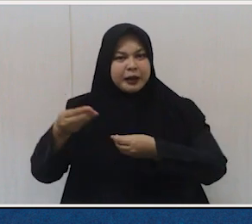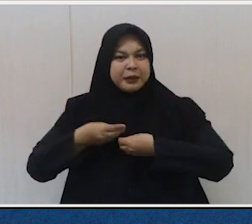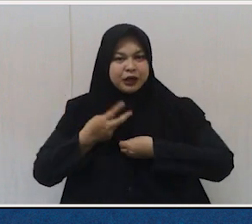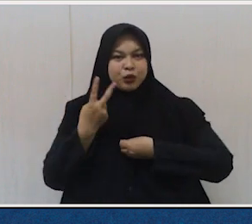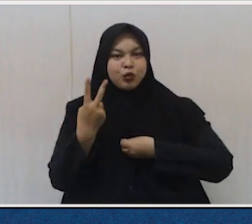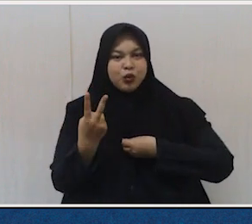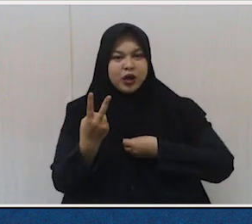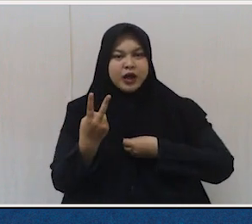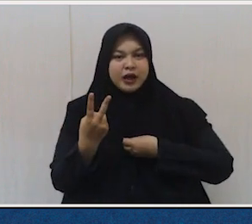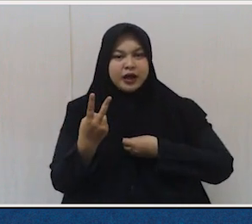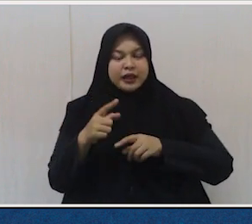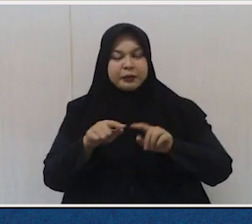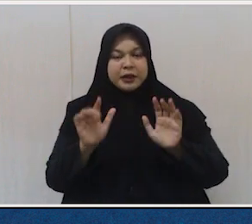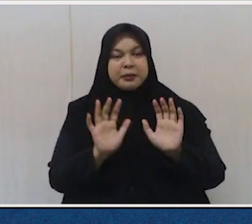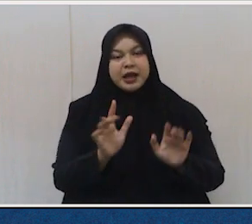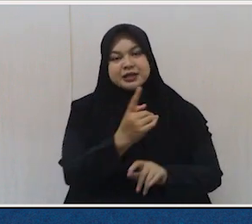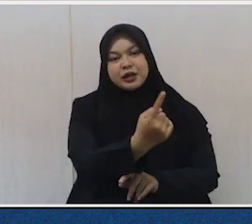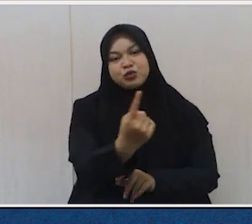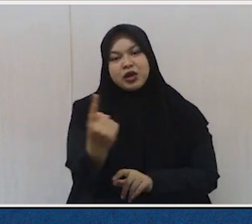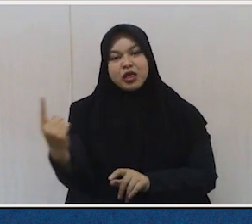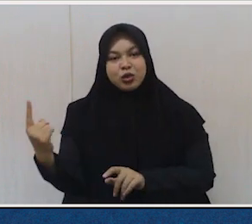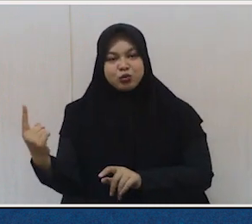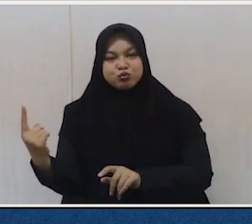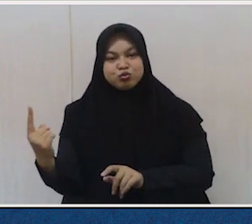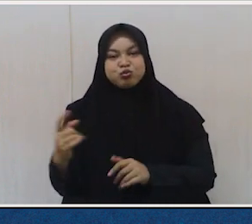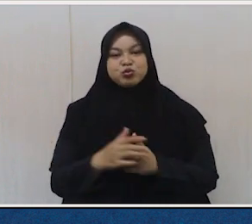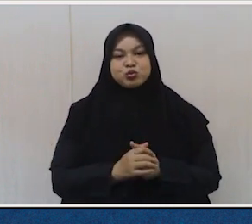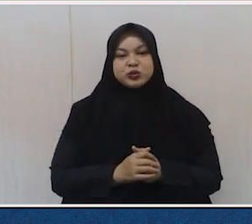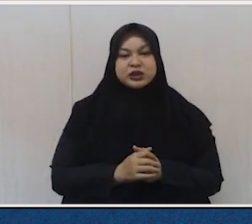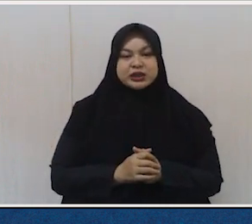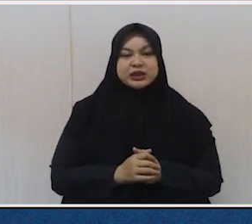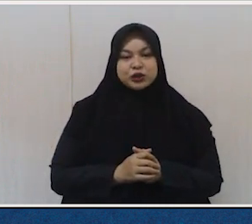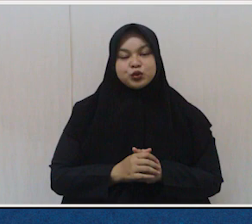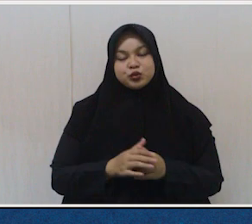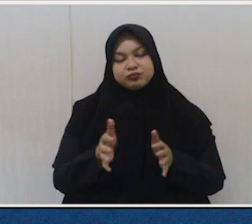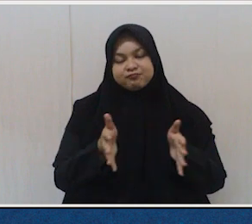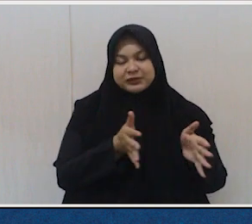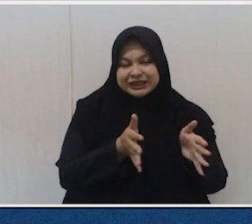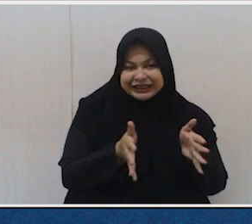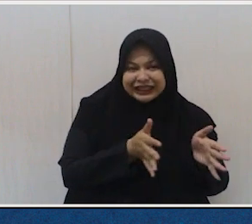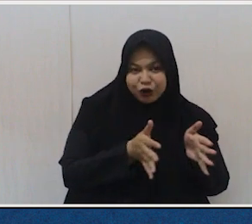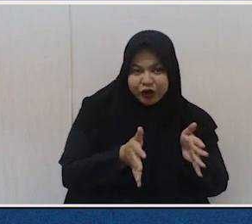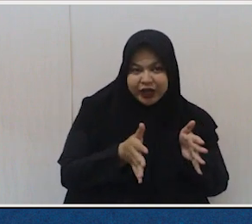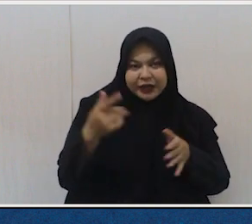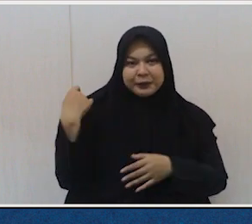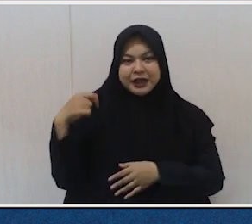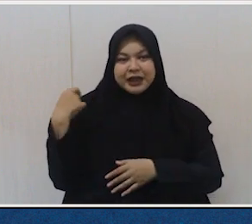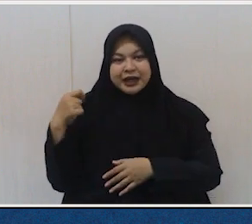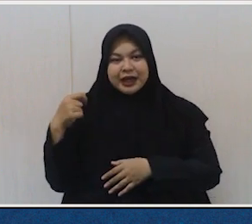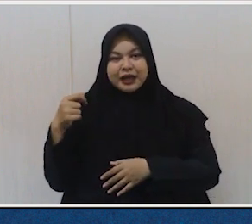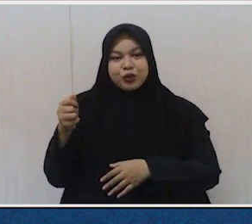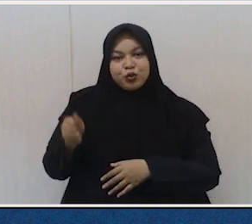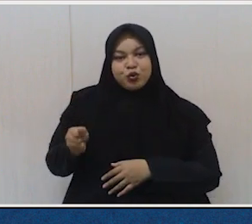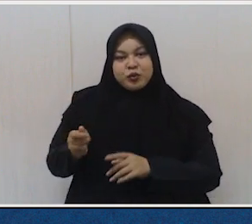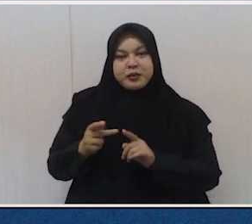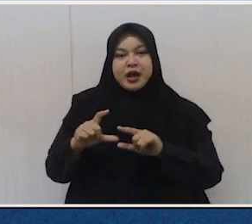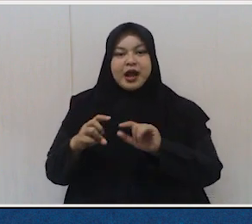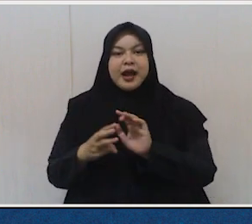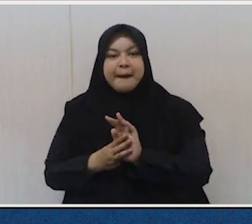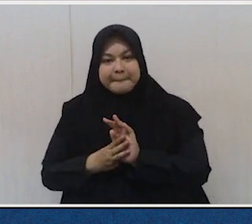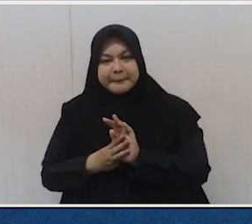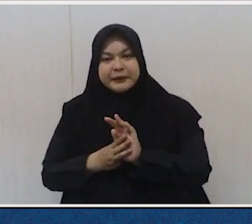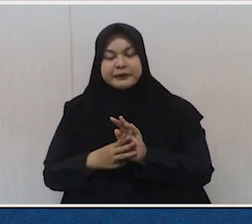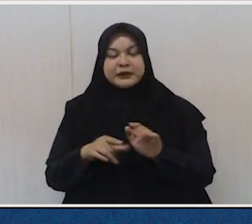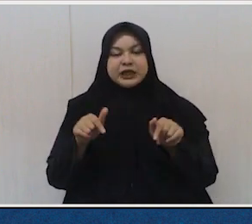satu-satu P dan PP 39 ini digarap oleh Kementerian Hukum dan HAM nah saya pikir tu momentum yang eh